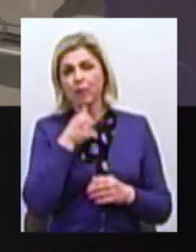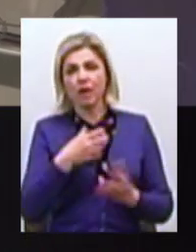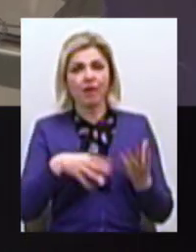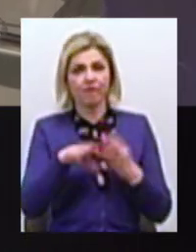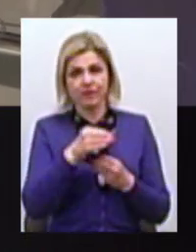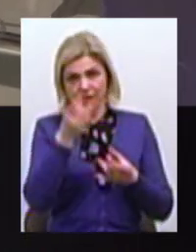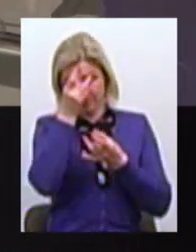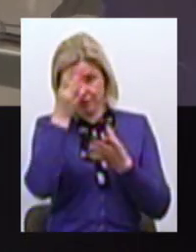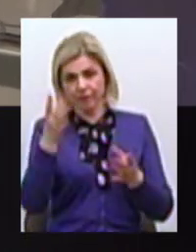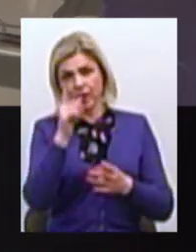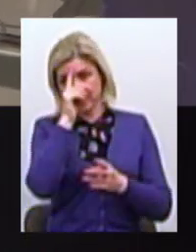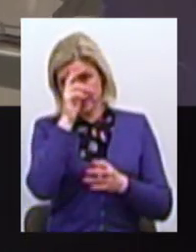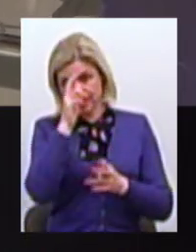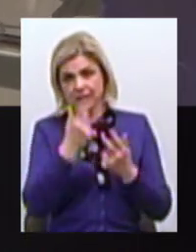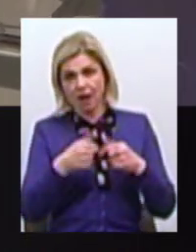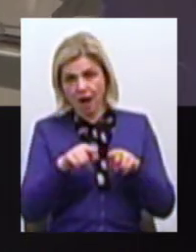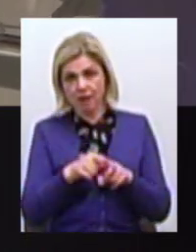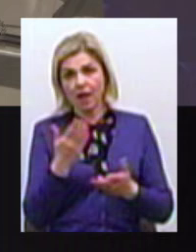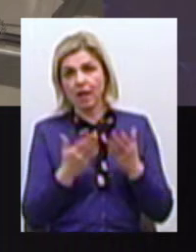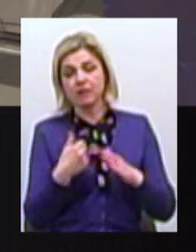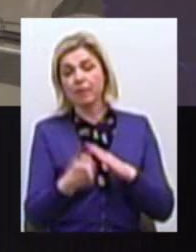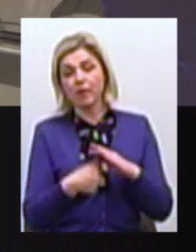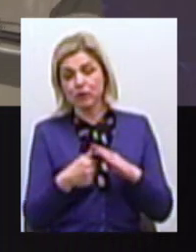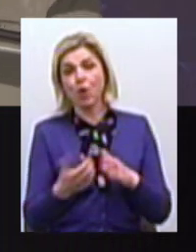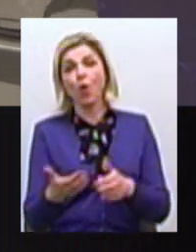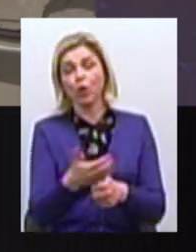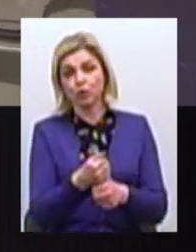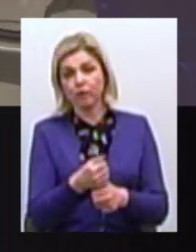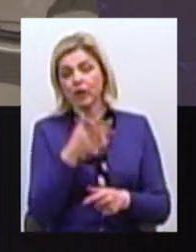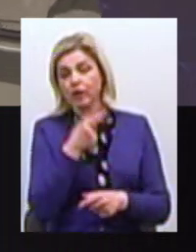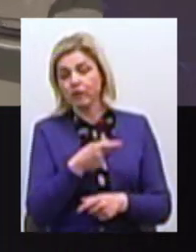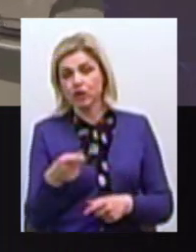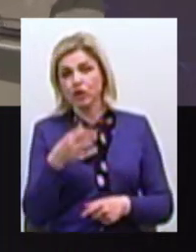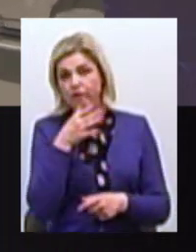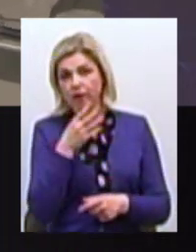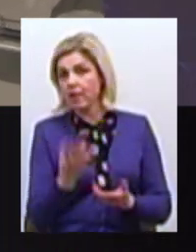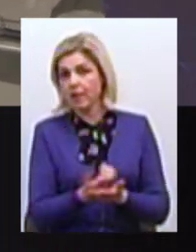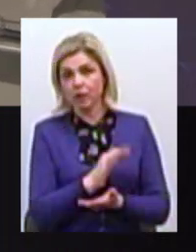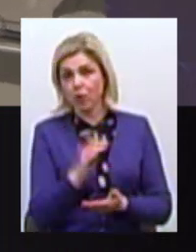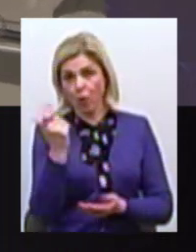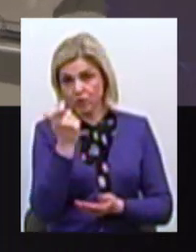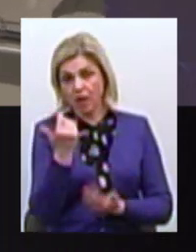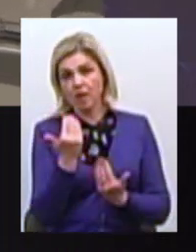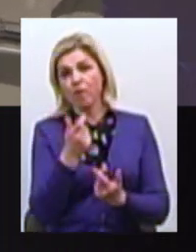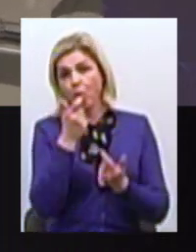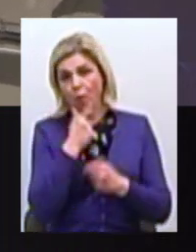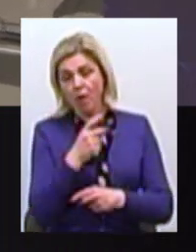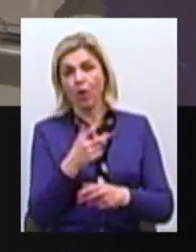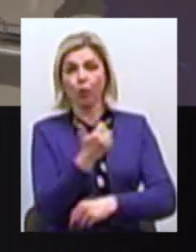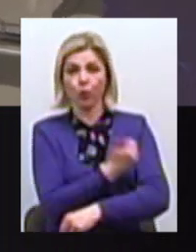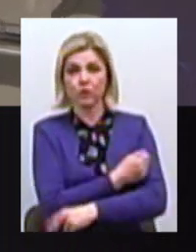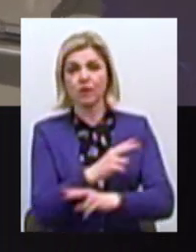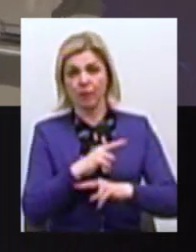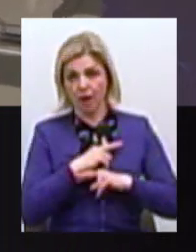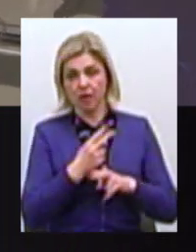країни і продовжують. Якщо животное безпризорно отлавливається, в течение какого-то времени йому не знаходиться хозяин, його гуманно усыпляють. Эта практика применима во